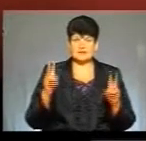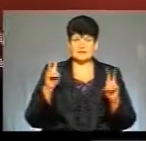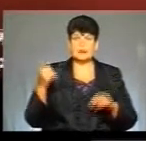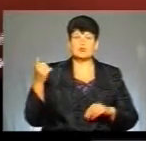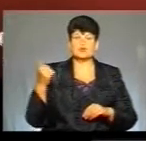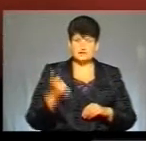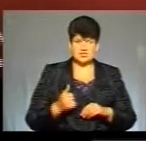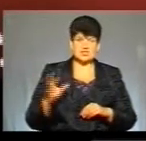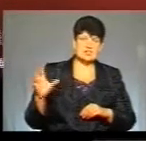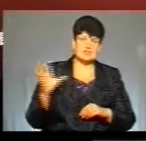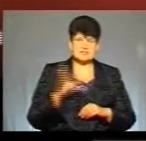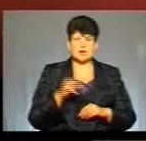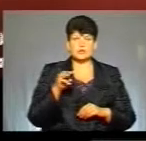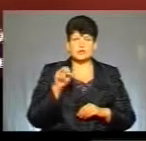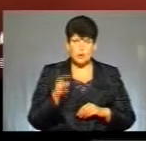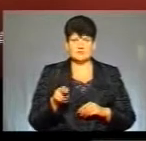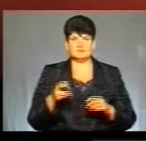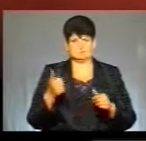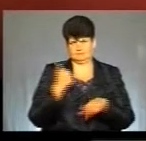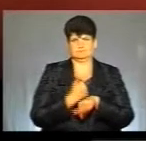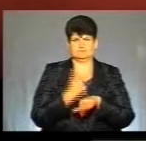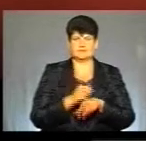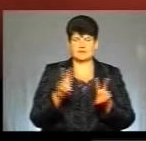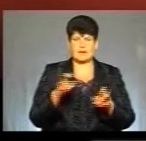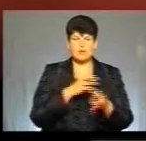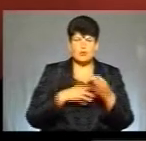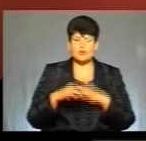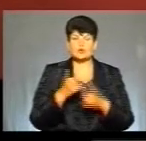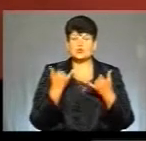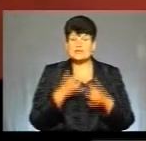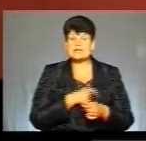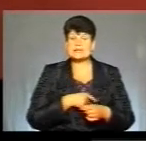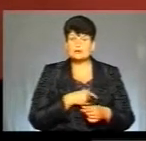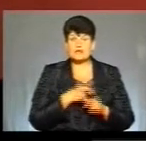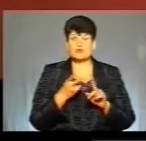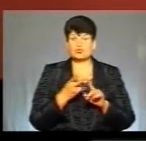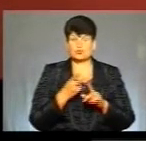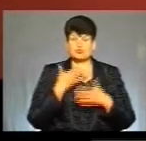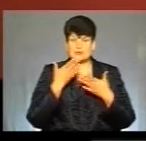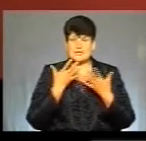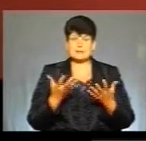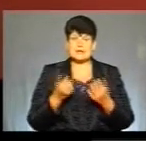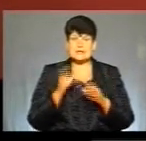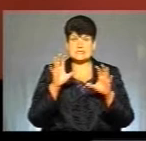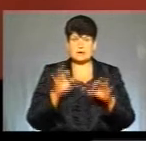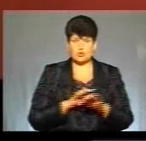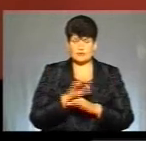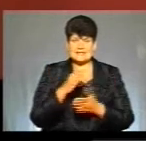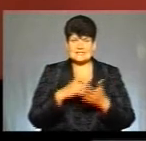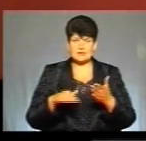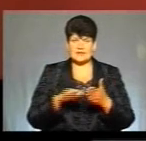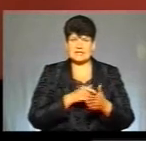взагалі топ-темою для обговорення. Сьогодні депутати у другому читанні прийняли законопроект про